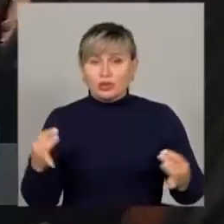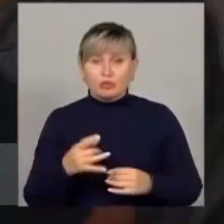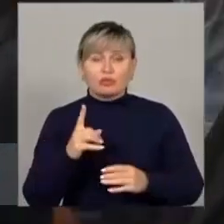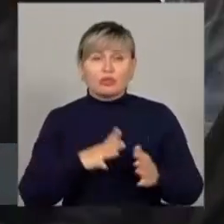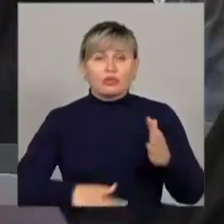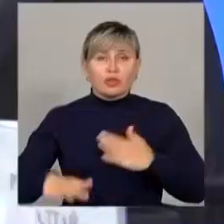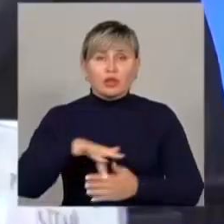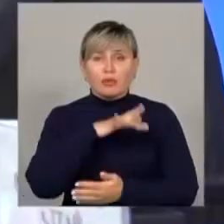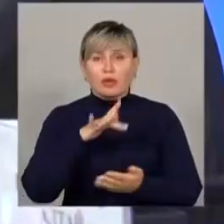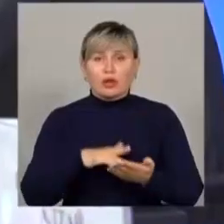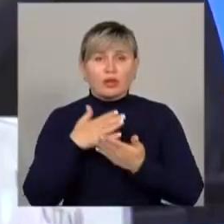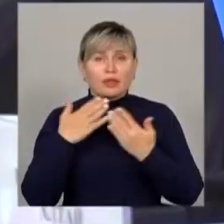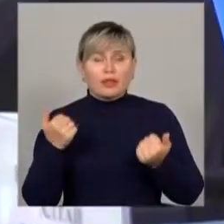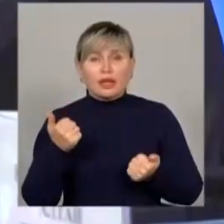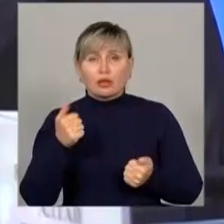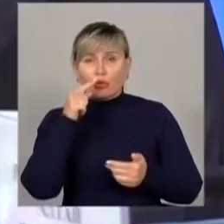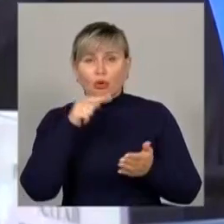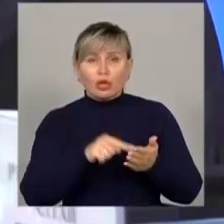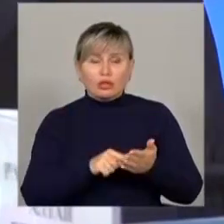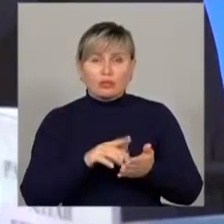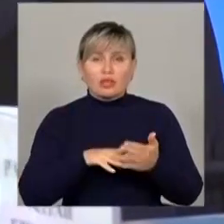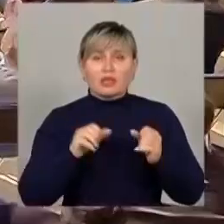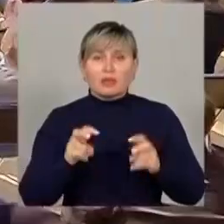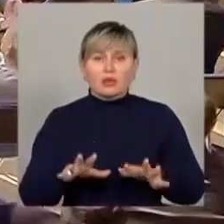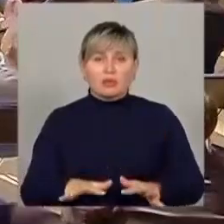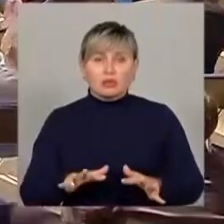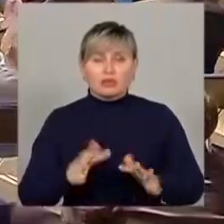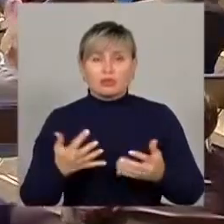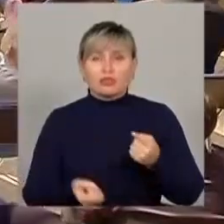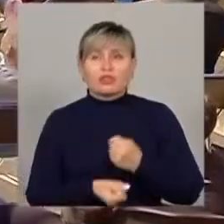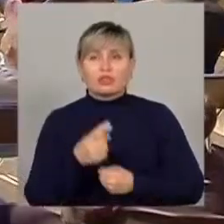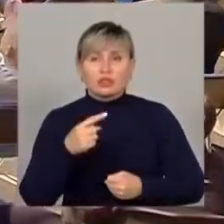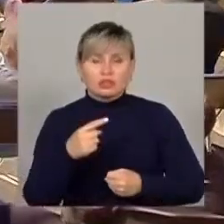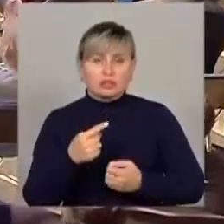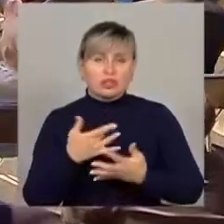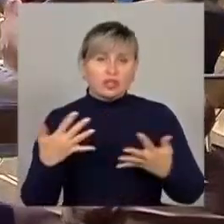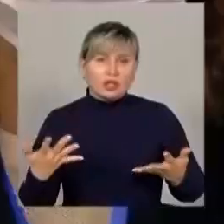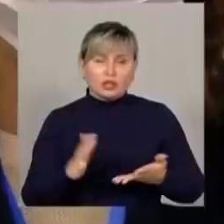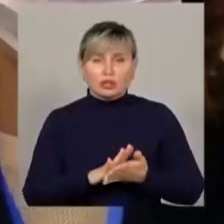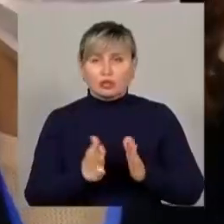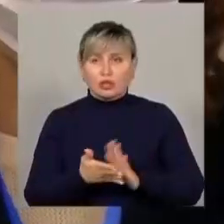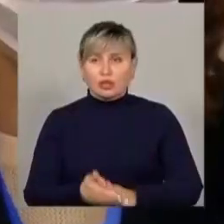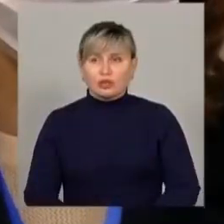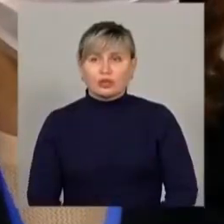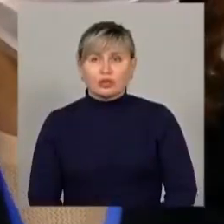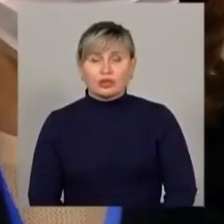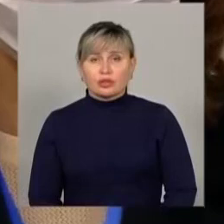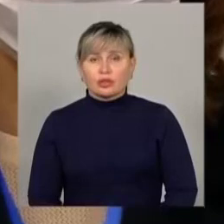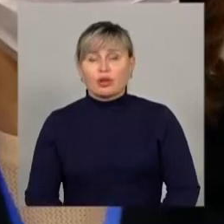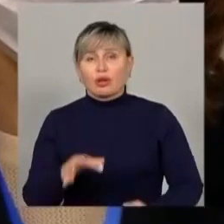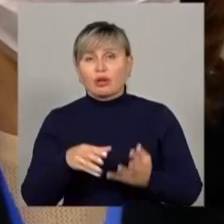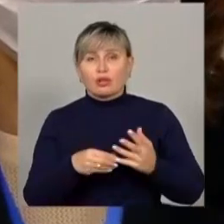дворах мегаполиса нет указателя о безопасных местах в случае возникновения чрезвычайной ситуации. Насчет